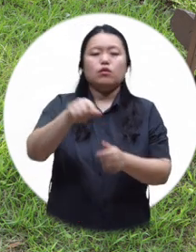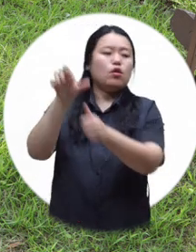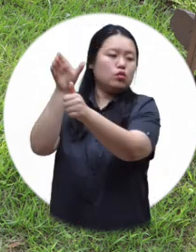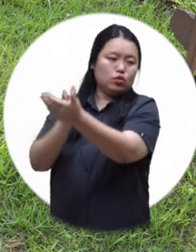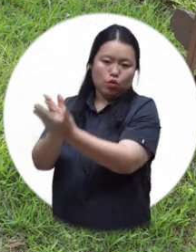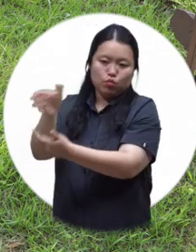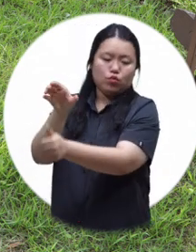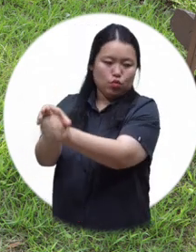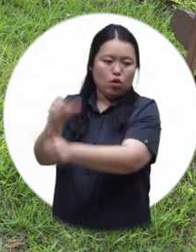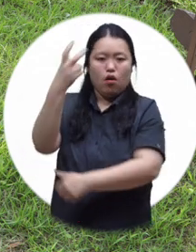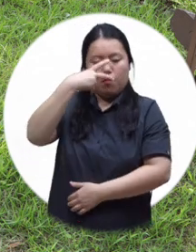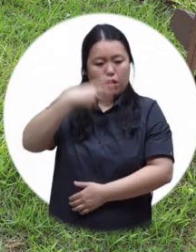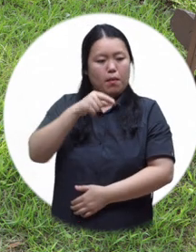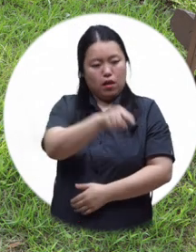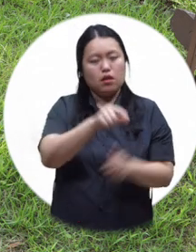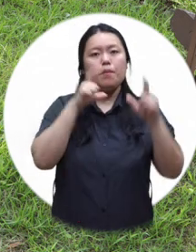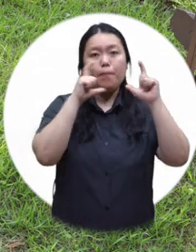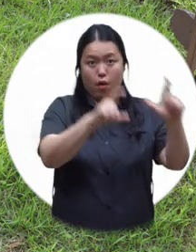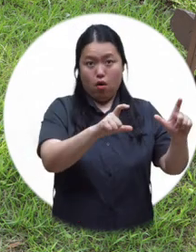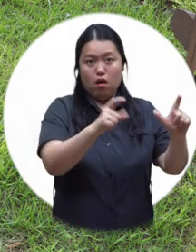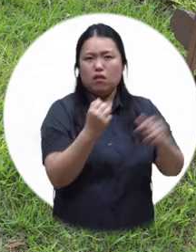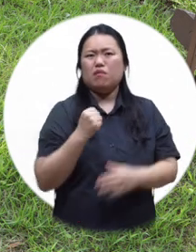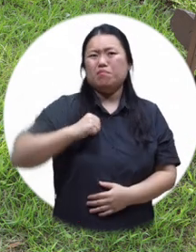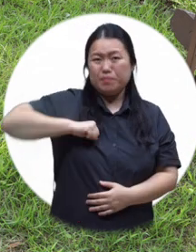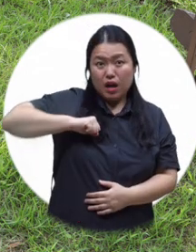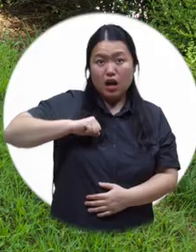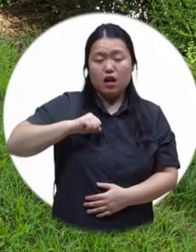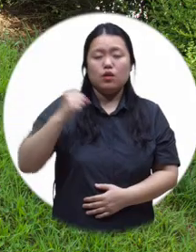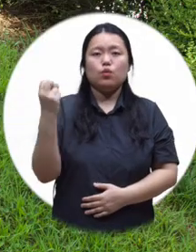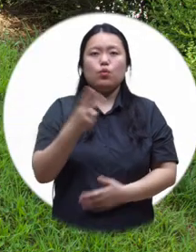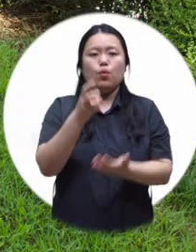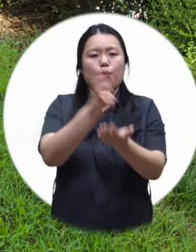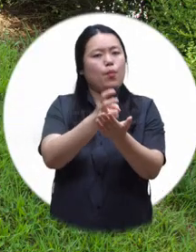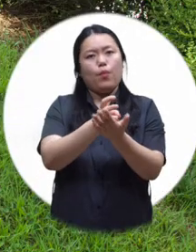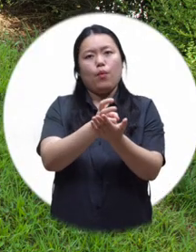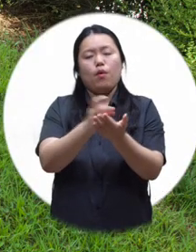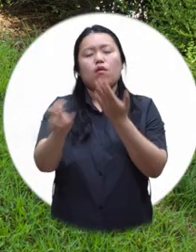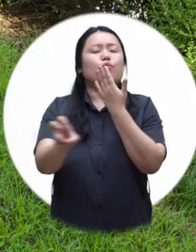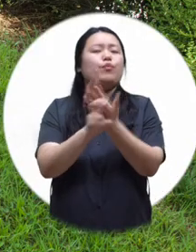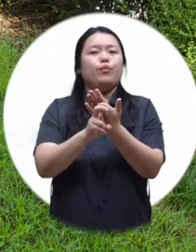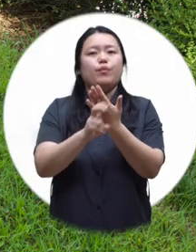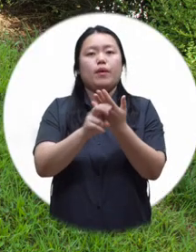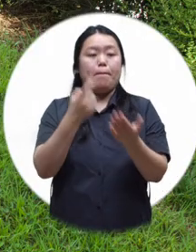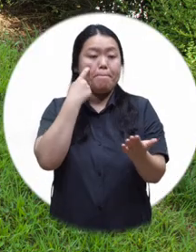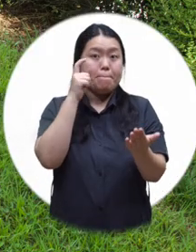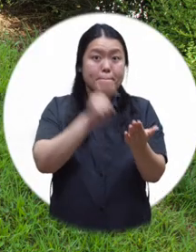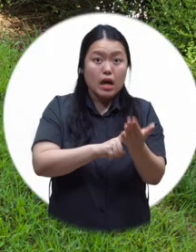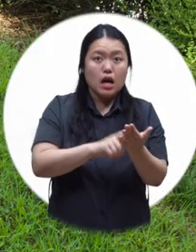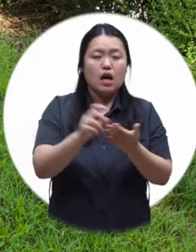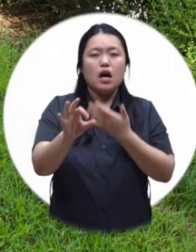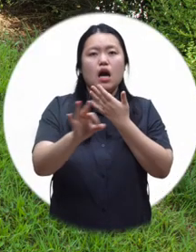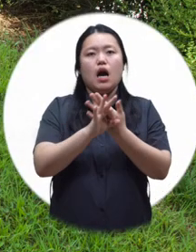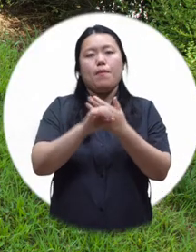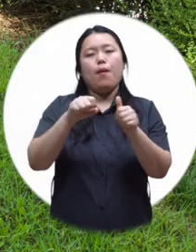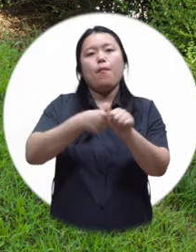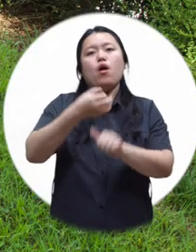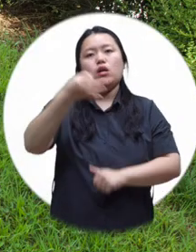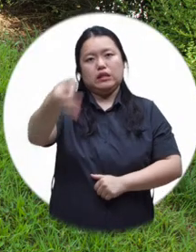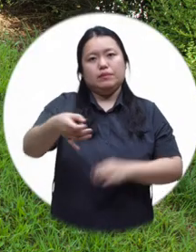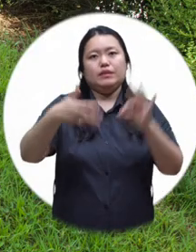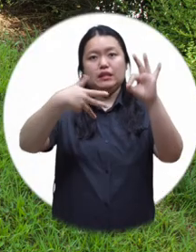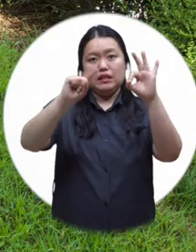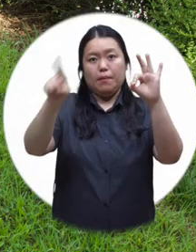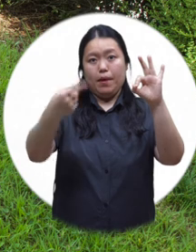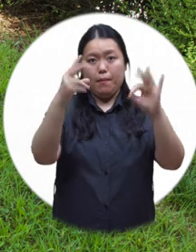검사를 받도록 명령하고 명령을 이행하지 않 나 포장 검사 결과 위반 사항이 확인되면 1차 100만